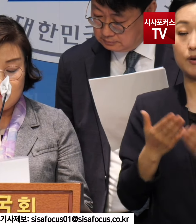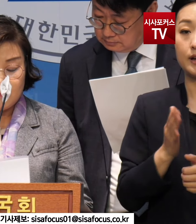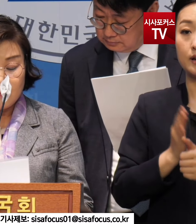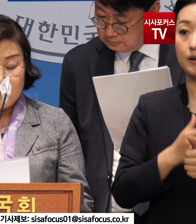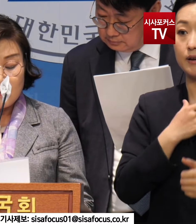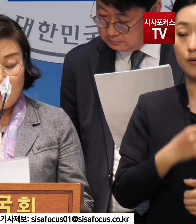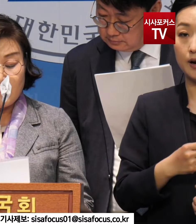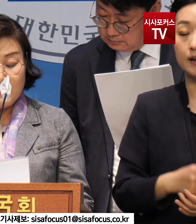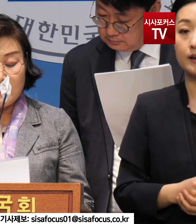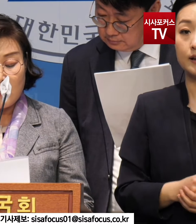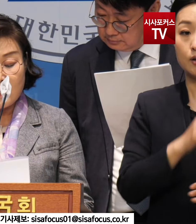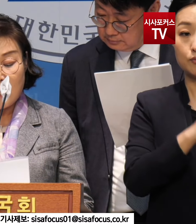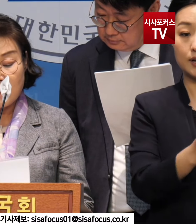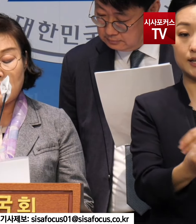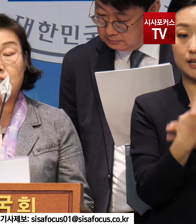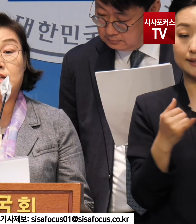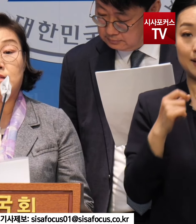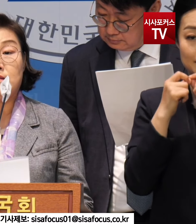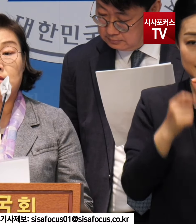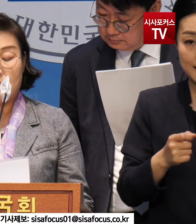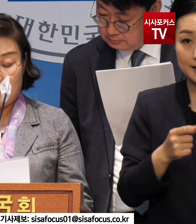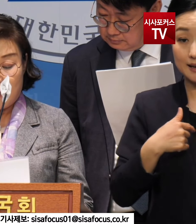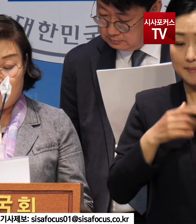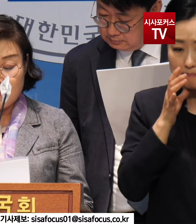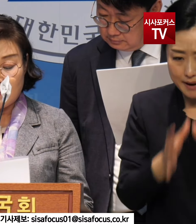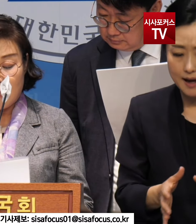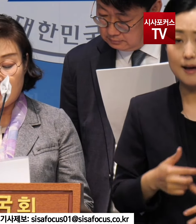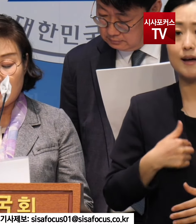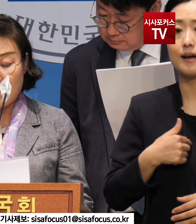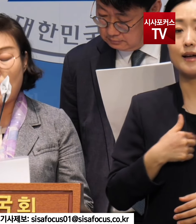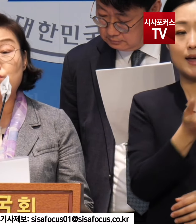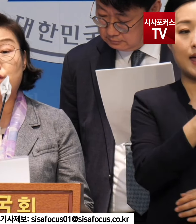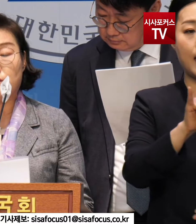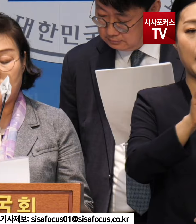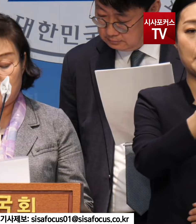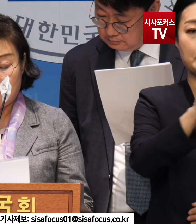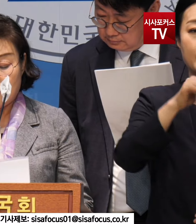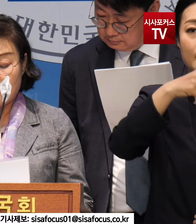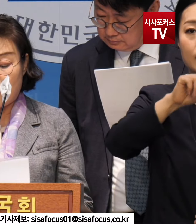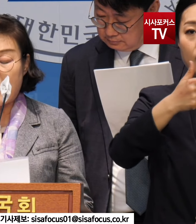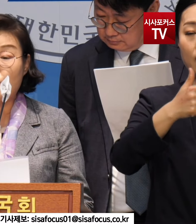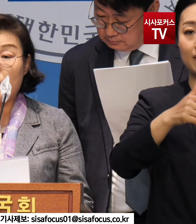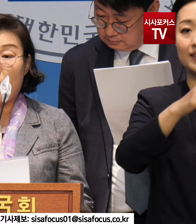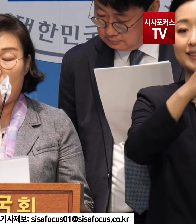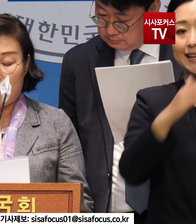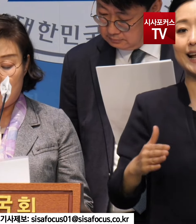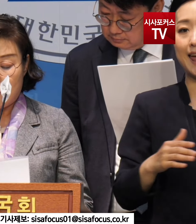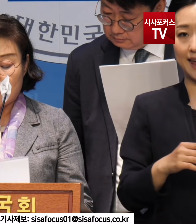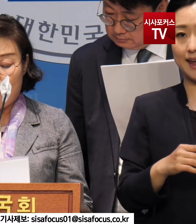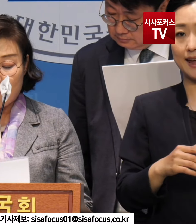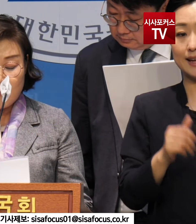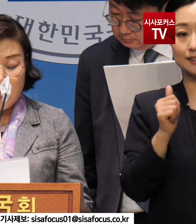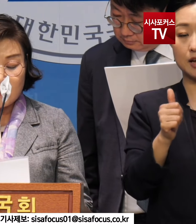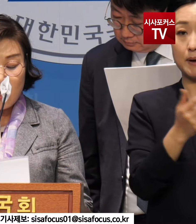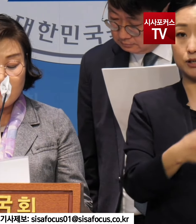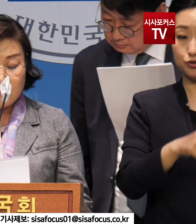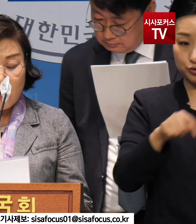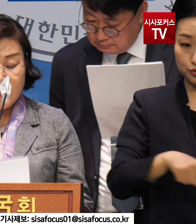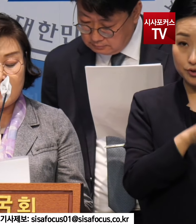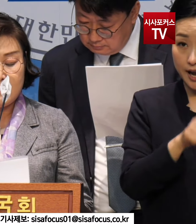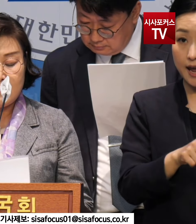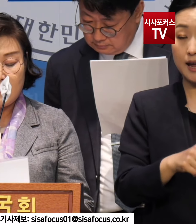섰습니다. 탈북민들에게 사기를 친 해피론 다단계의 경우는 재판 중에도 노웅래